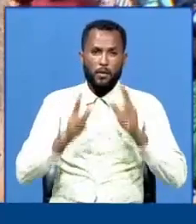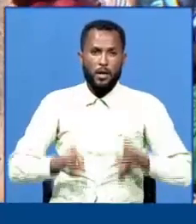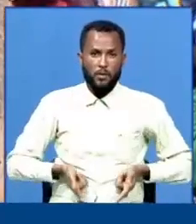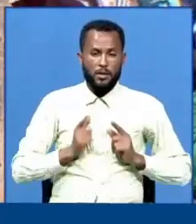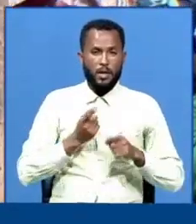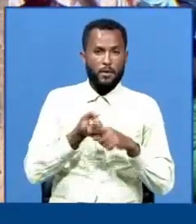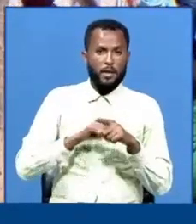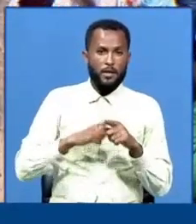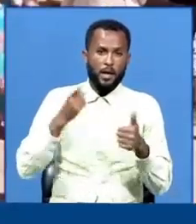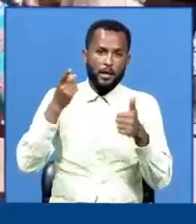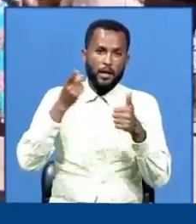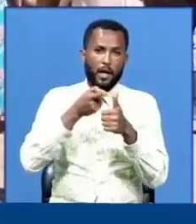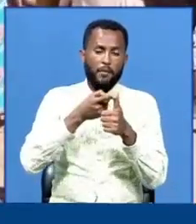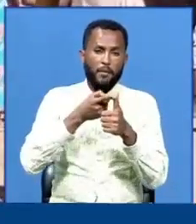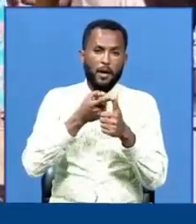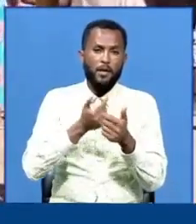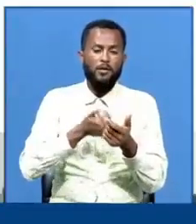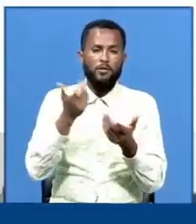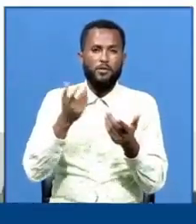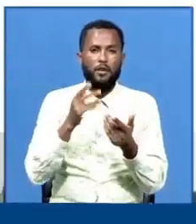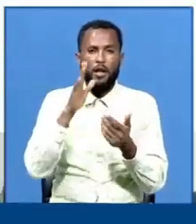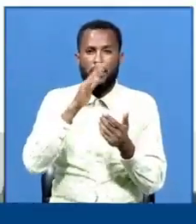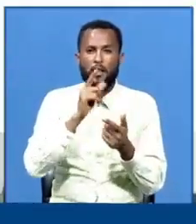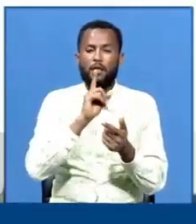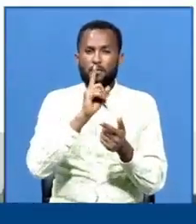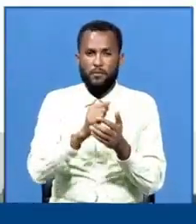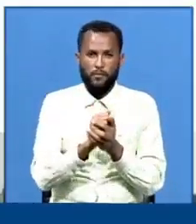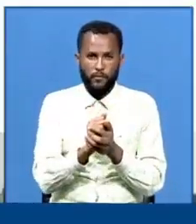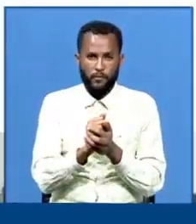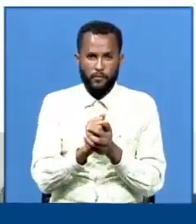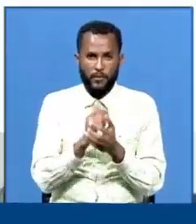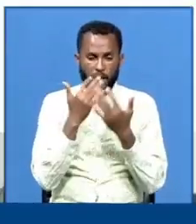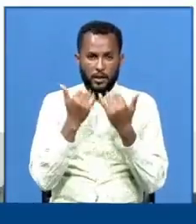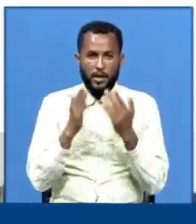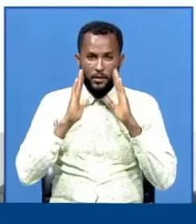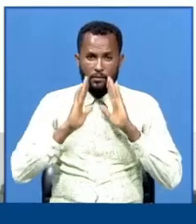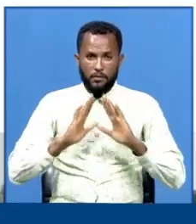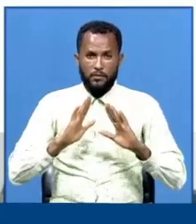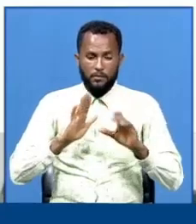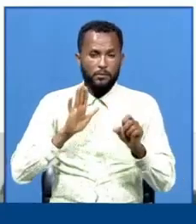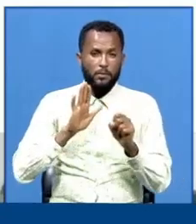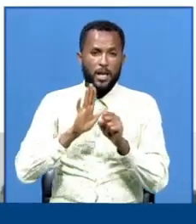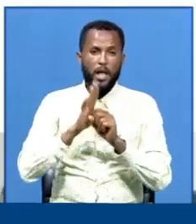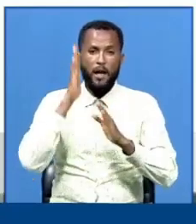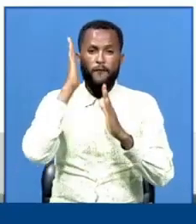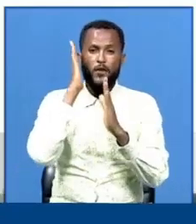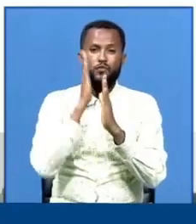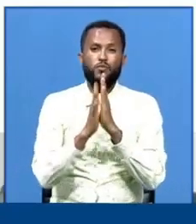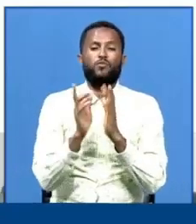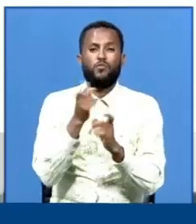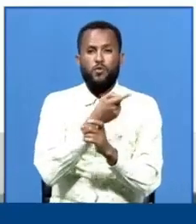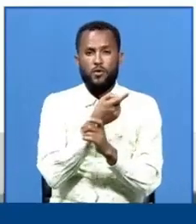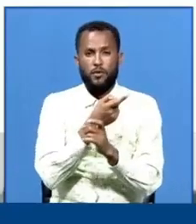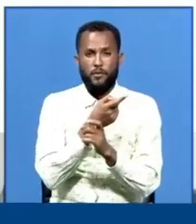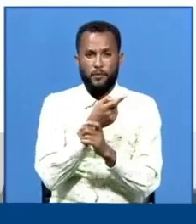ምምላስ ቀዳማይ ጠለብ እዜና ኣዴታት እዩ እና ኹን እንታይ እዩ እታ ሰላምስ ሙሉእ ፍጹም ክትኾን